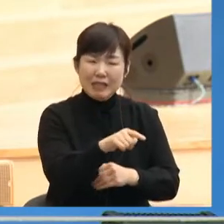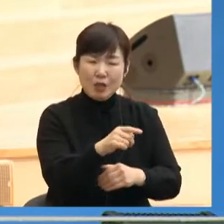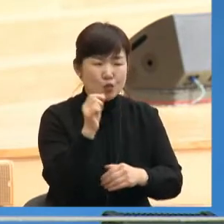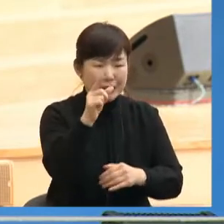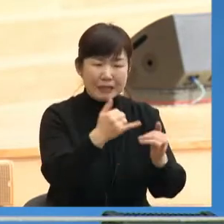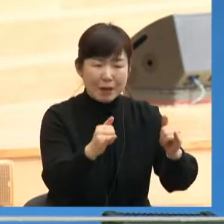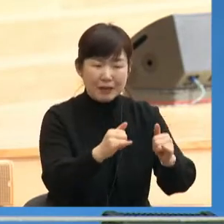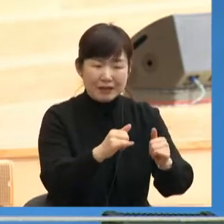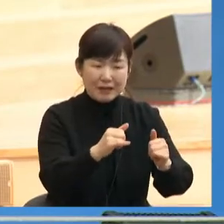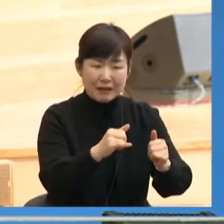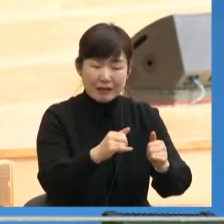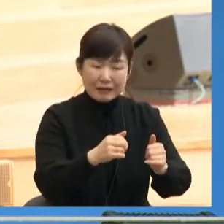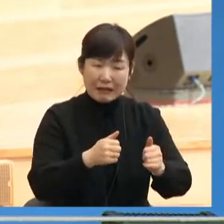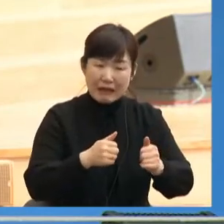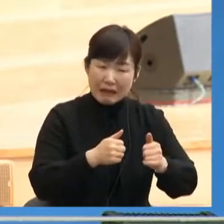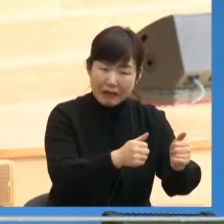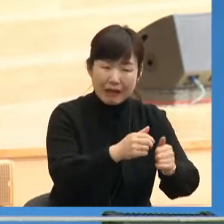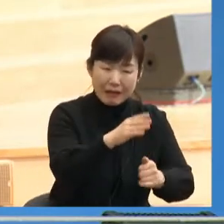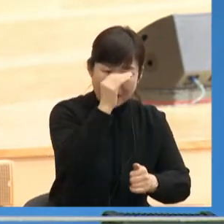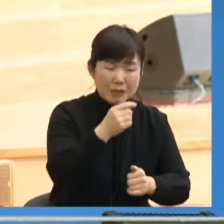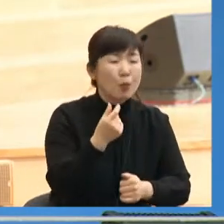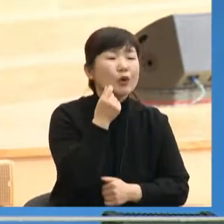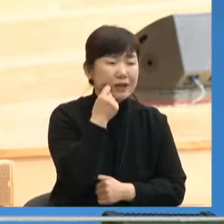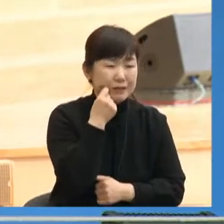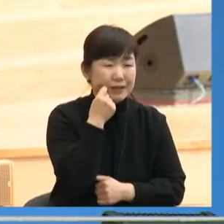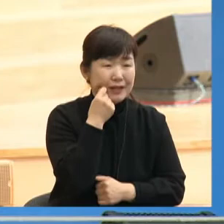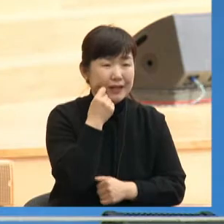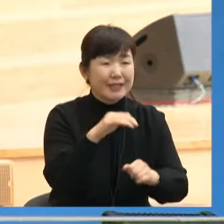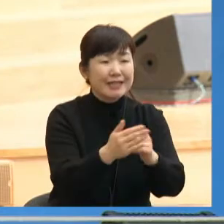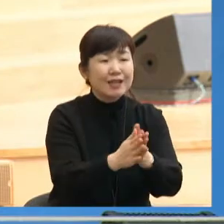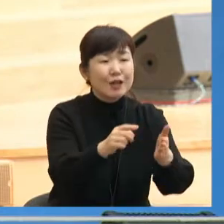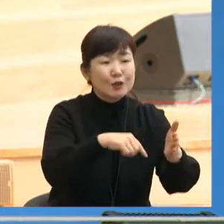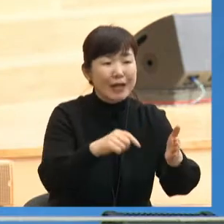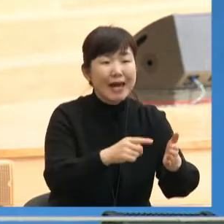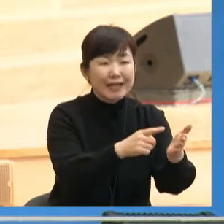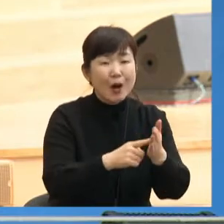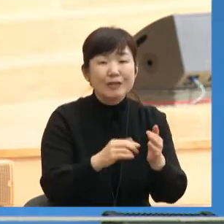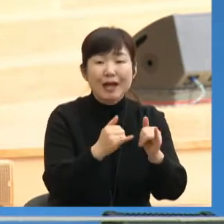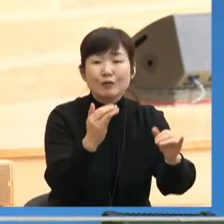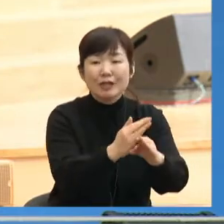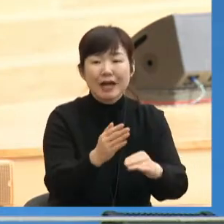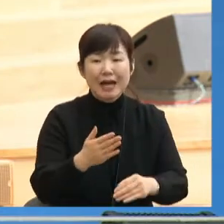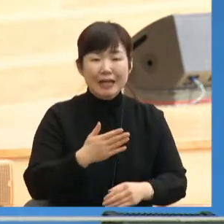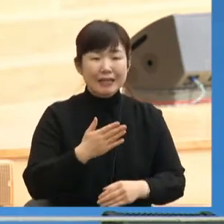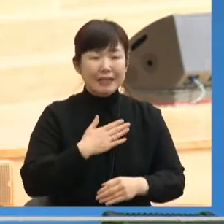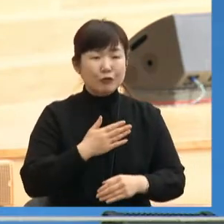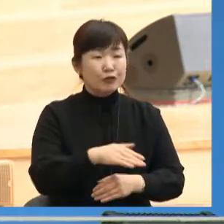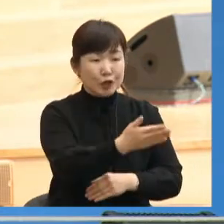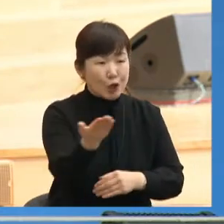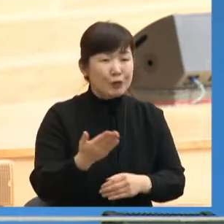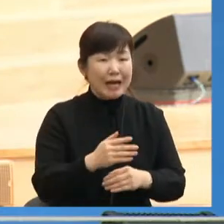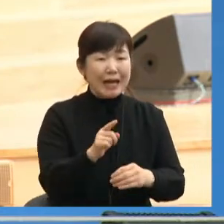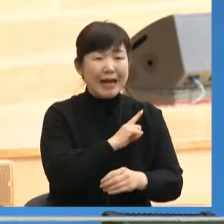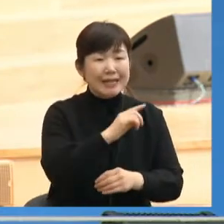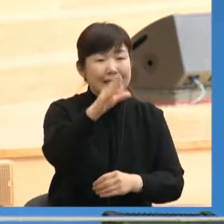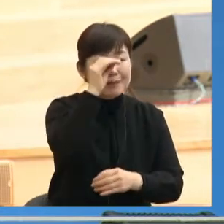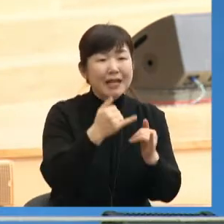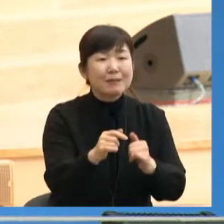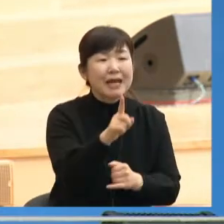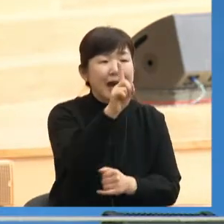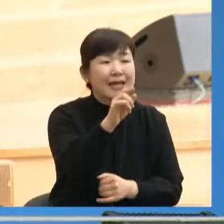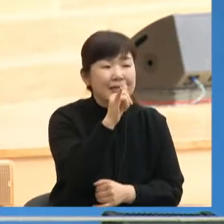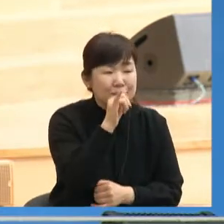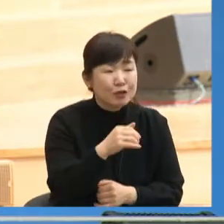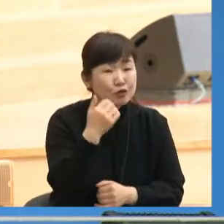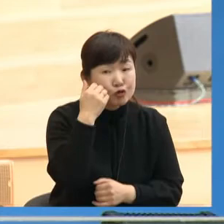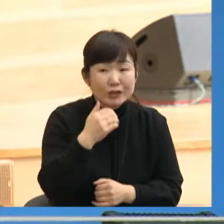인물들을 닮을 수가 없어요. 우리가 성경에 나오는 사람들 중에 우리랑 가장 많이 닮은 사람이 여러분 누군지 아십니까? 제가